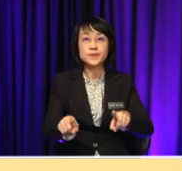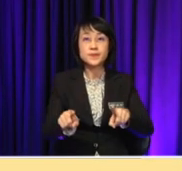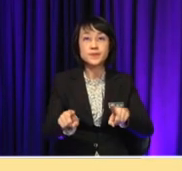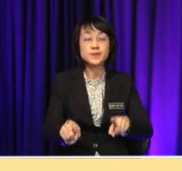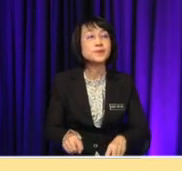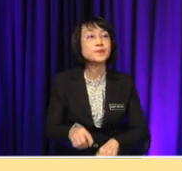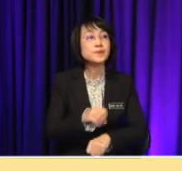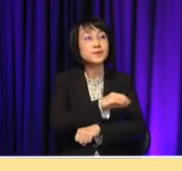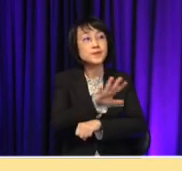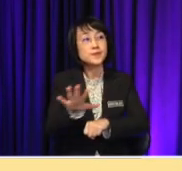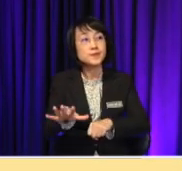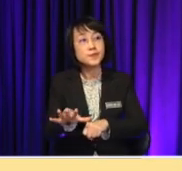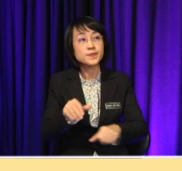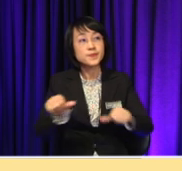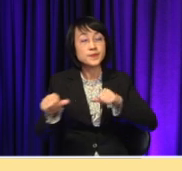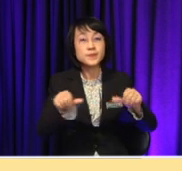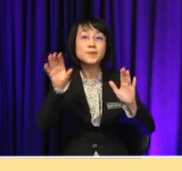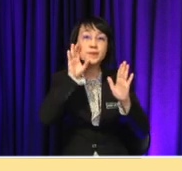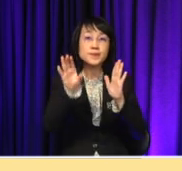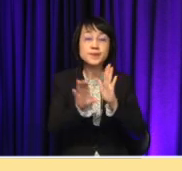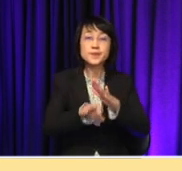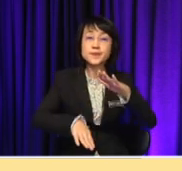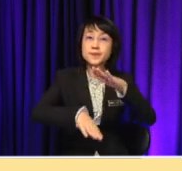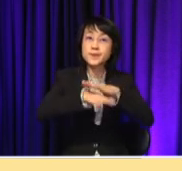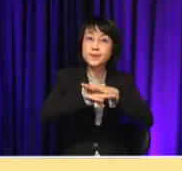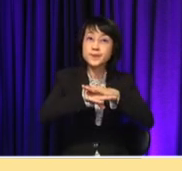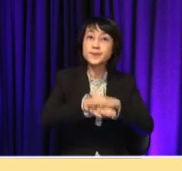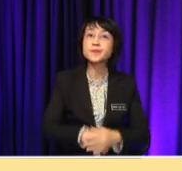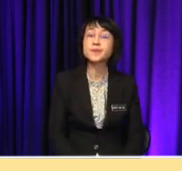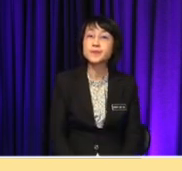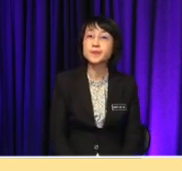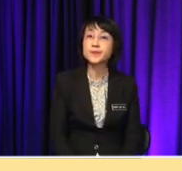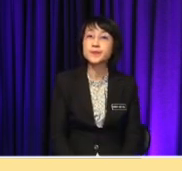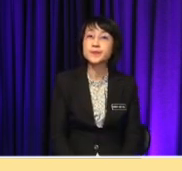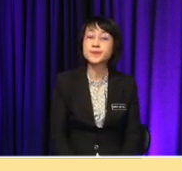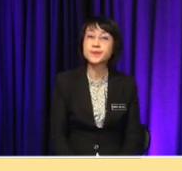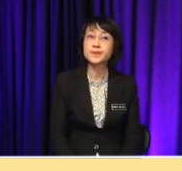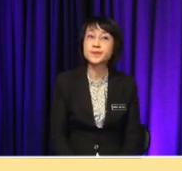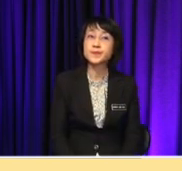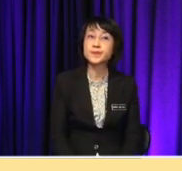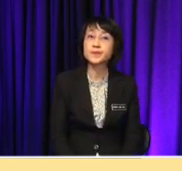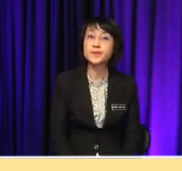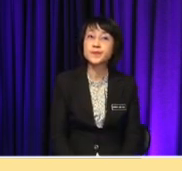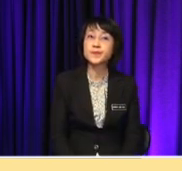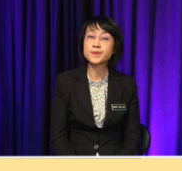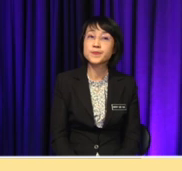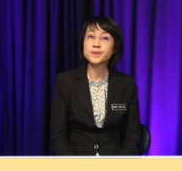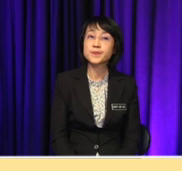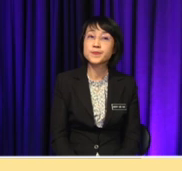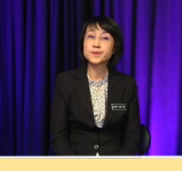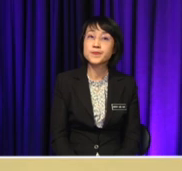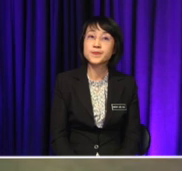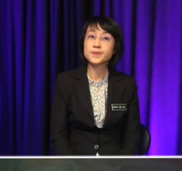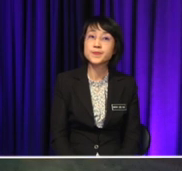bawah tapi kita pilih satu dari Nana banyak kali